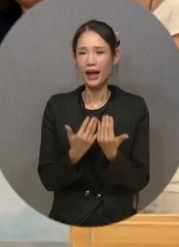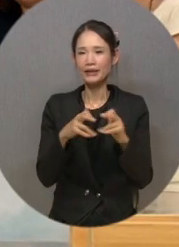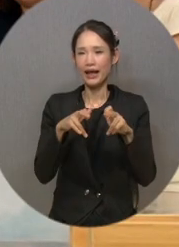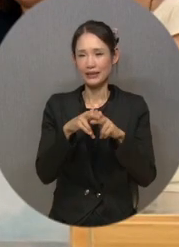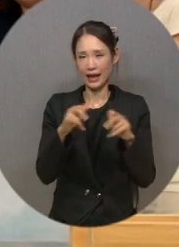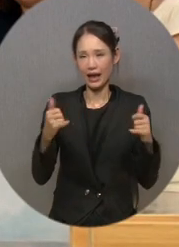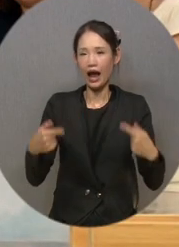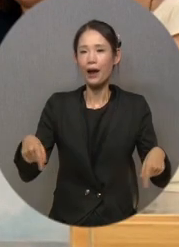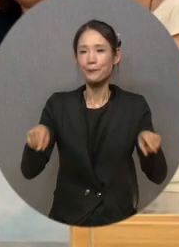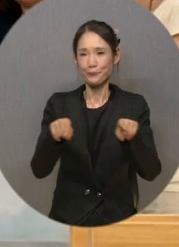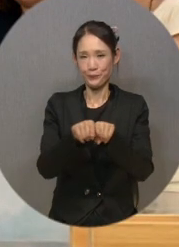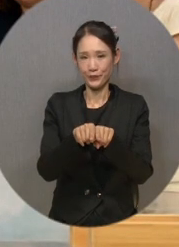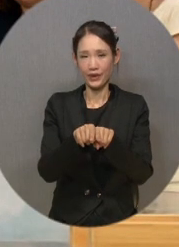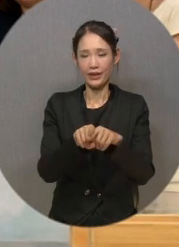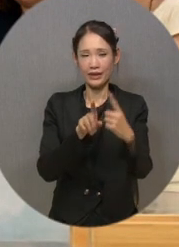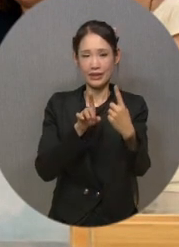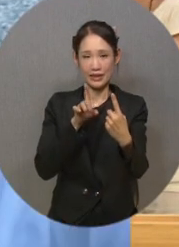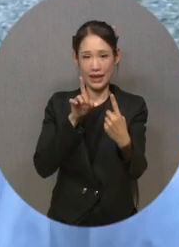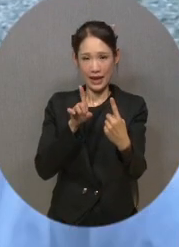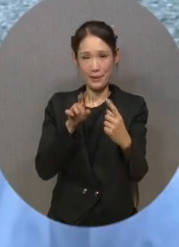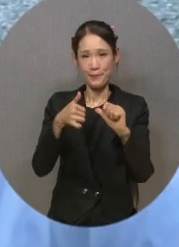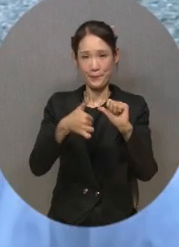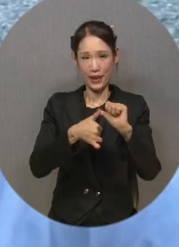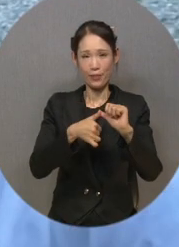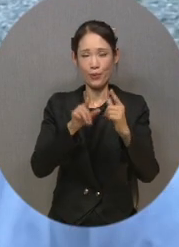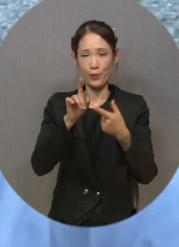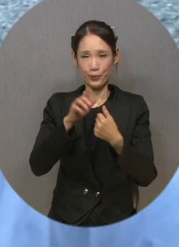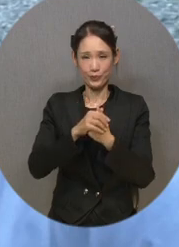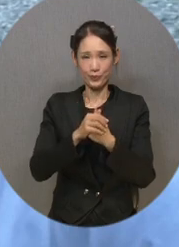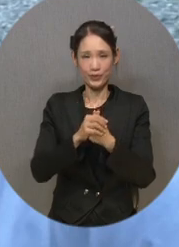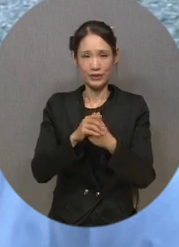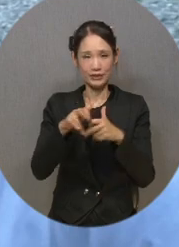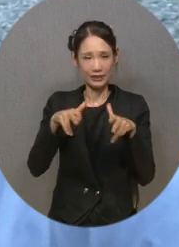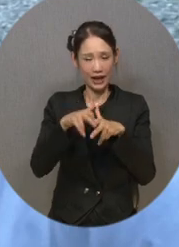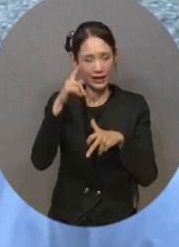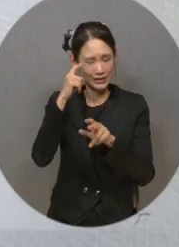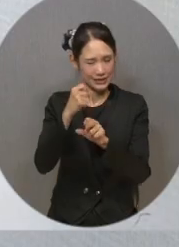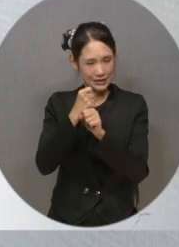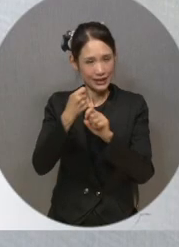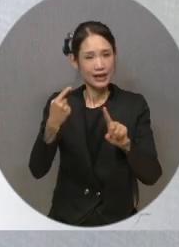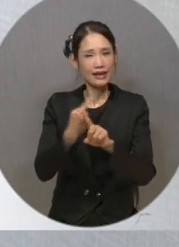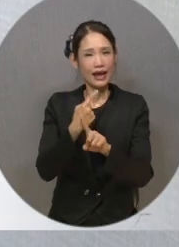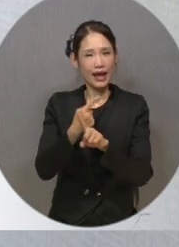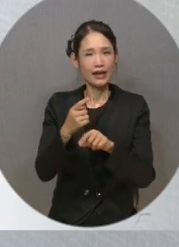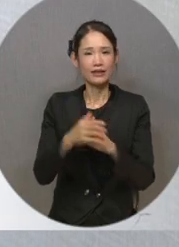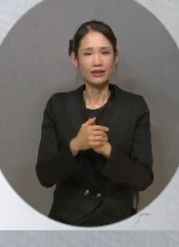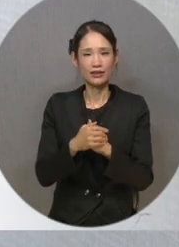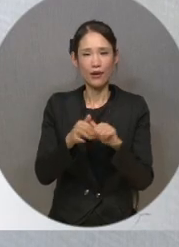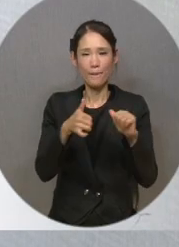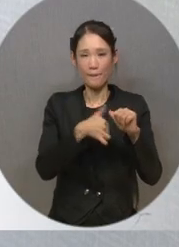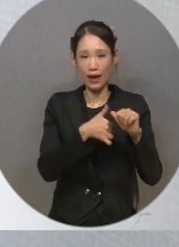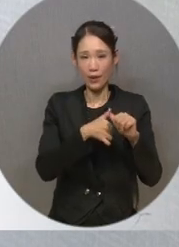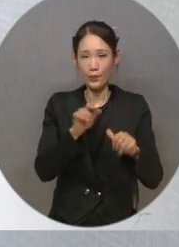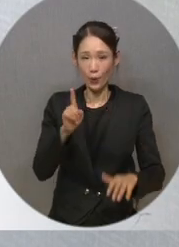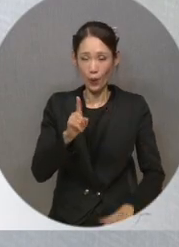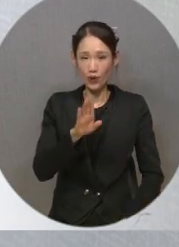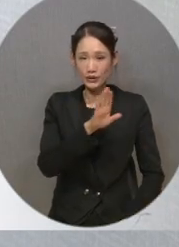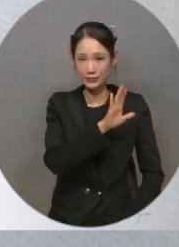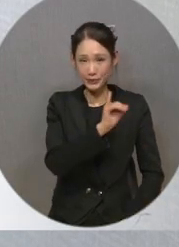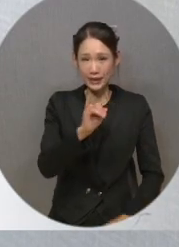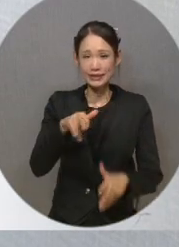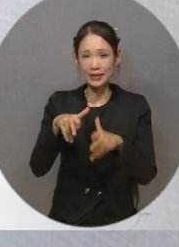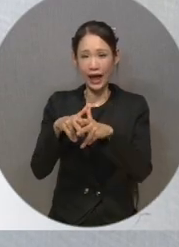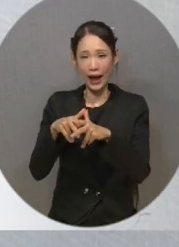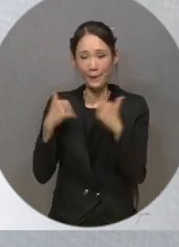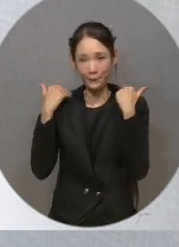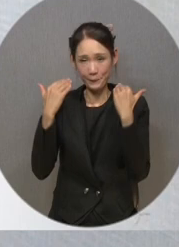함께하는 1대1 멘토 멘티 장애인식 개선 캠프를 진행했습니다. 멘티멘토라는 게 이제